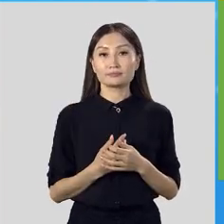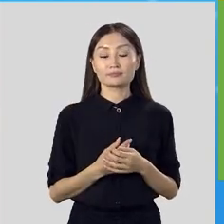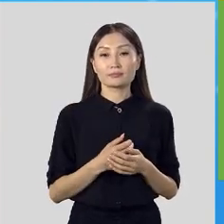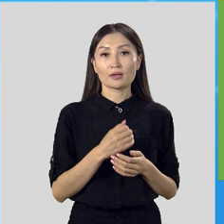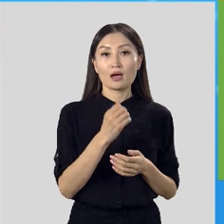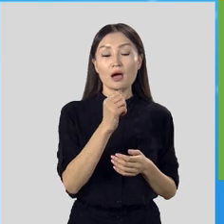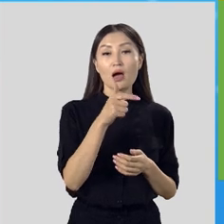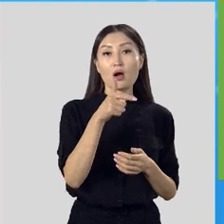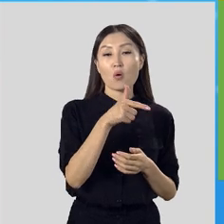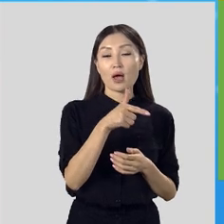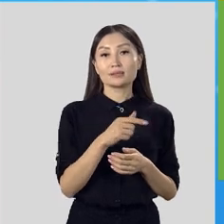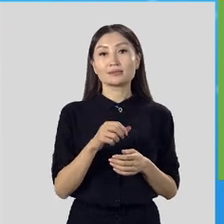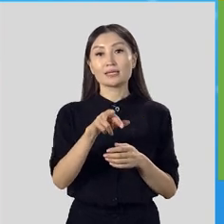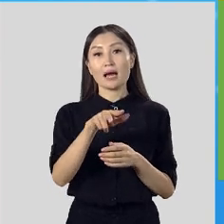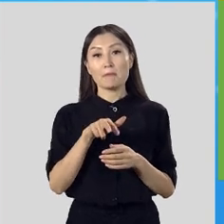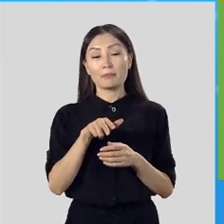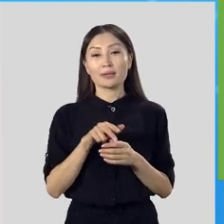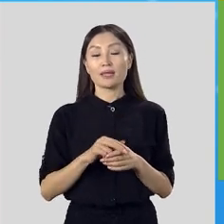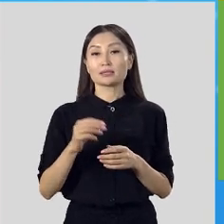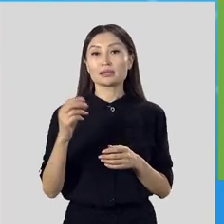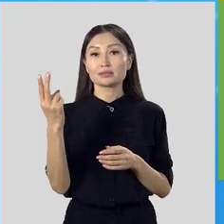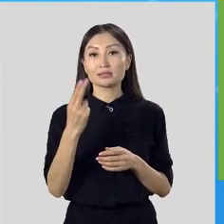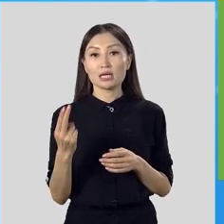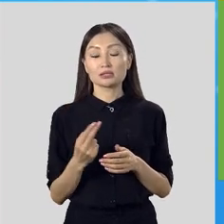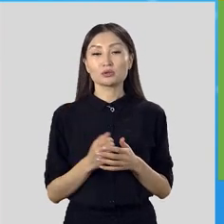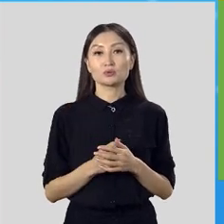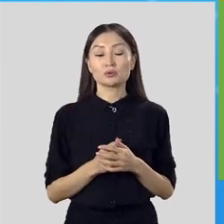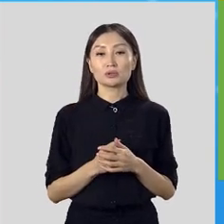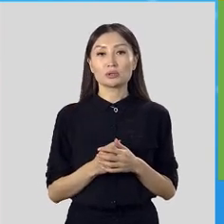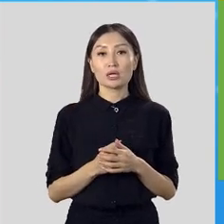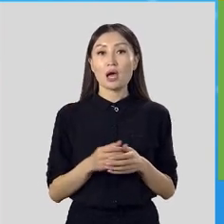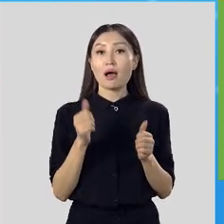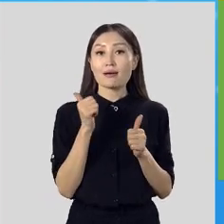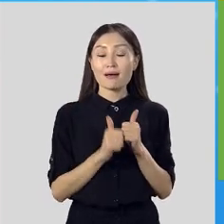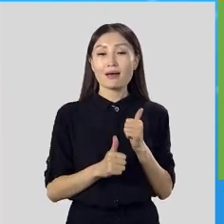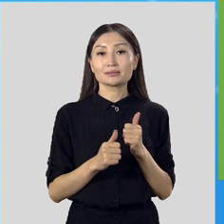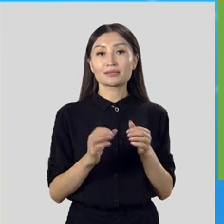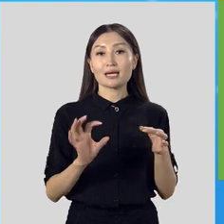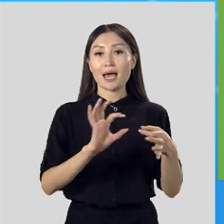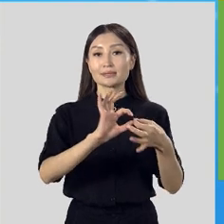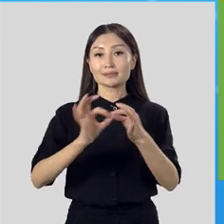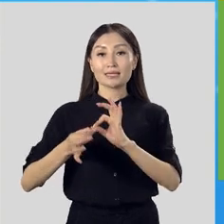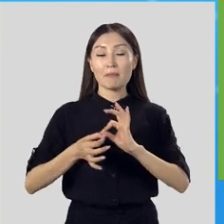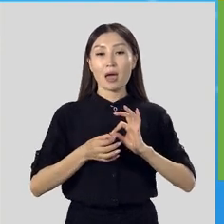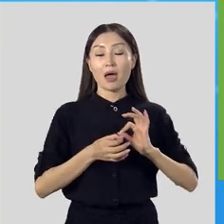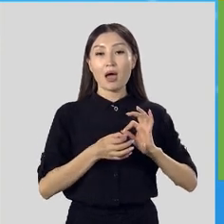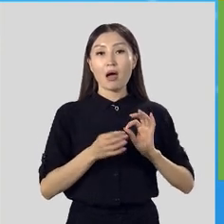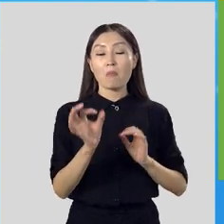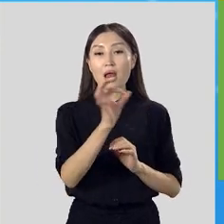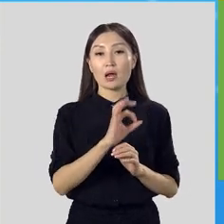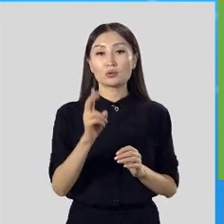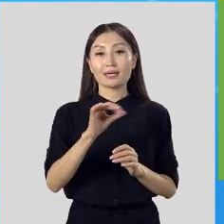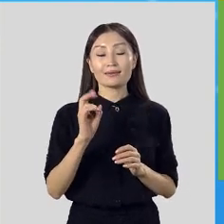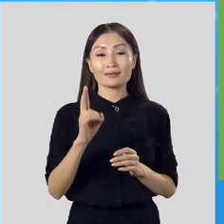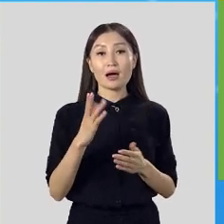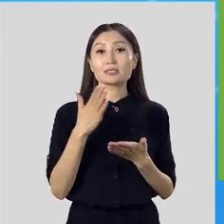а гуанин комплементарен цитозину. Каждая цепь молекулы ДНК